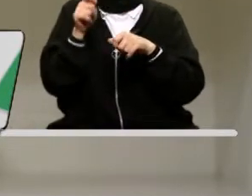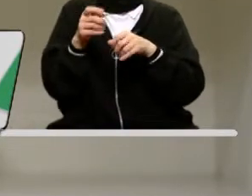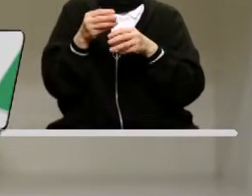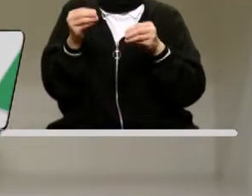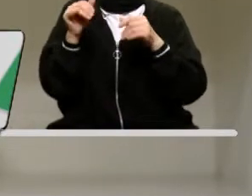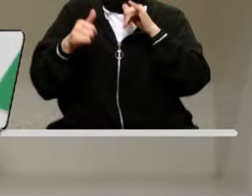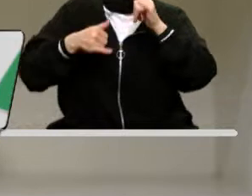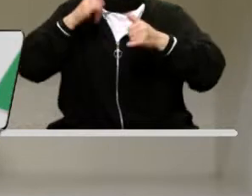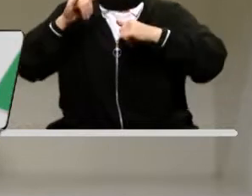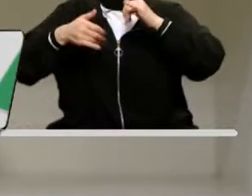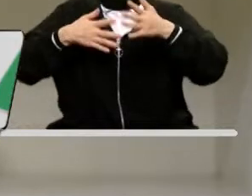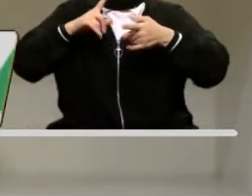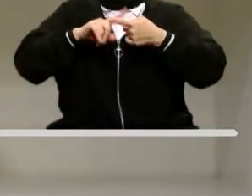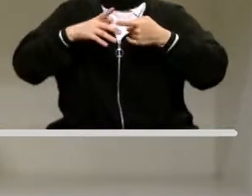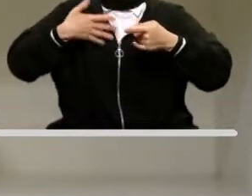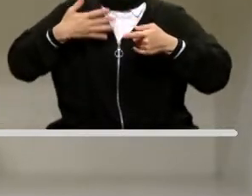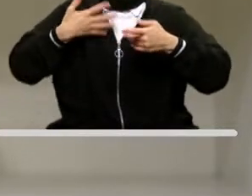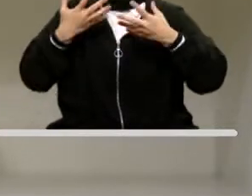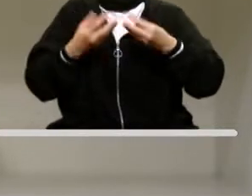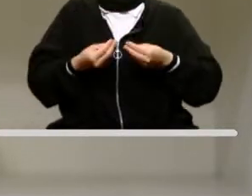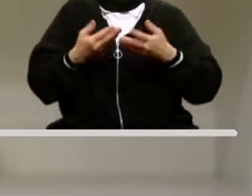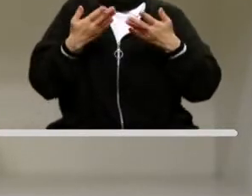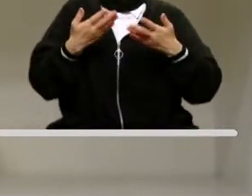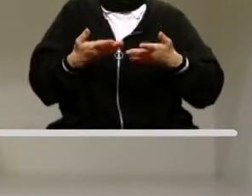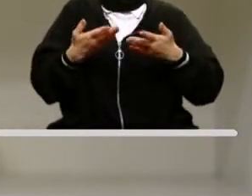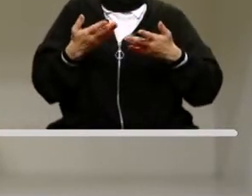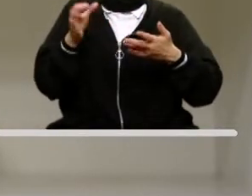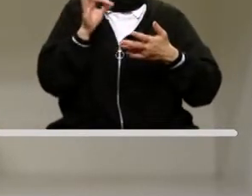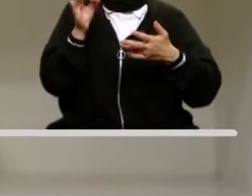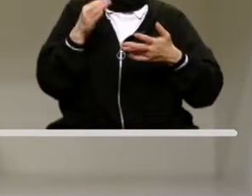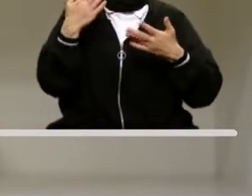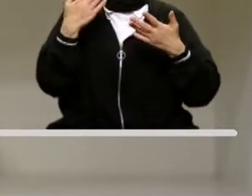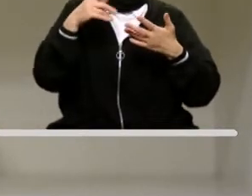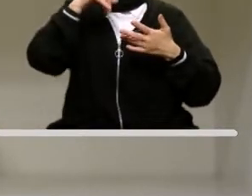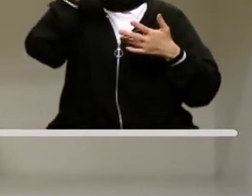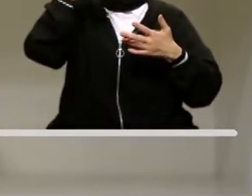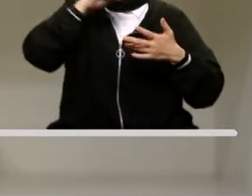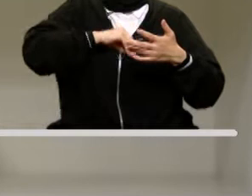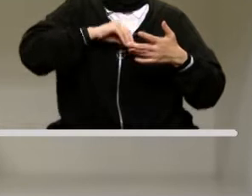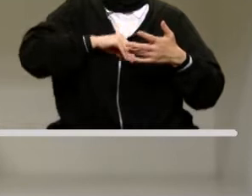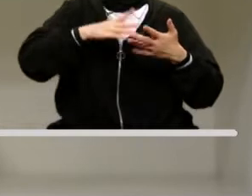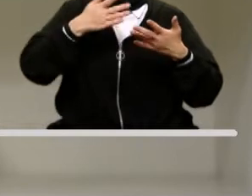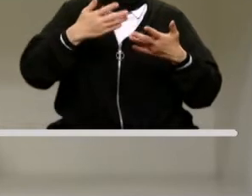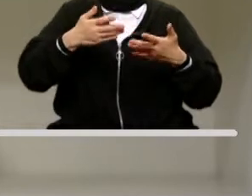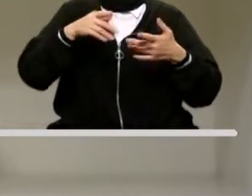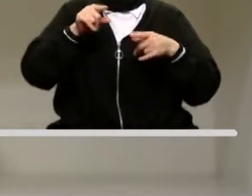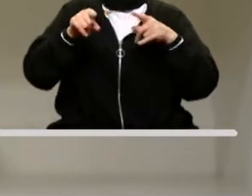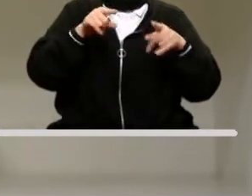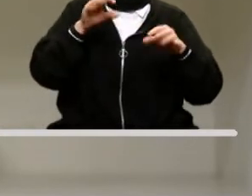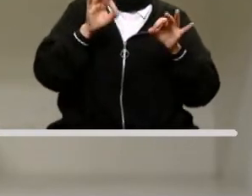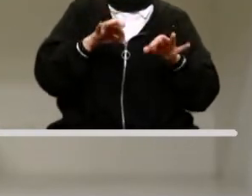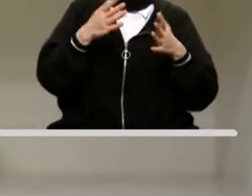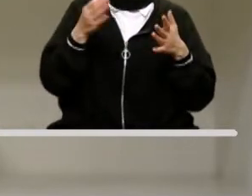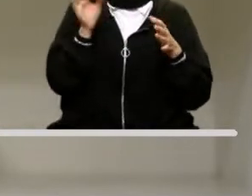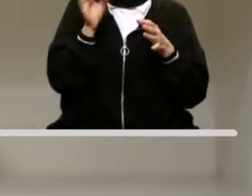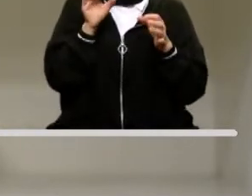ve o kadar meraklı oluyorlar ki. Yani bir anda sanki o etrafta ne var hepsini böyle bir sıradan geçiriyor. Hangisinden başlasam hop gidiyor.